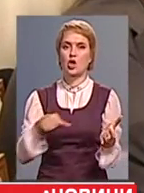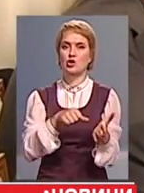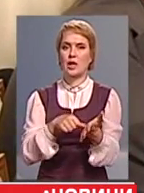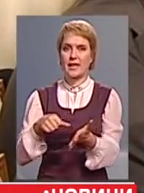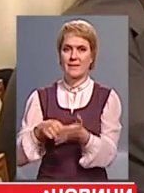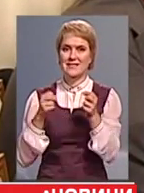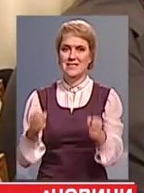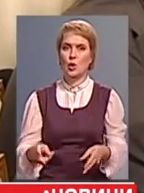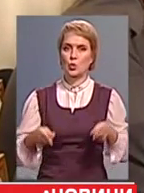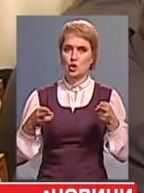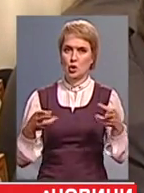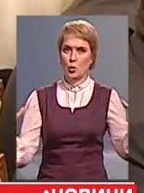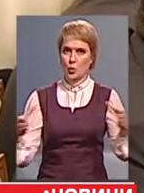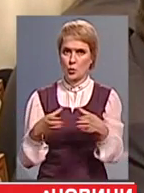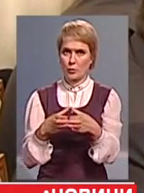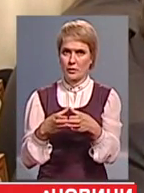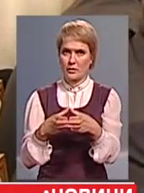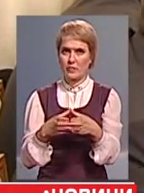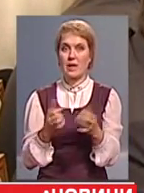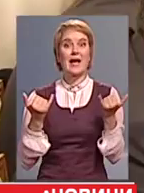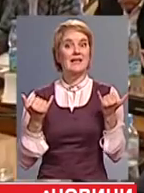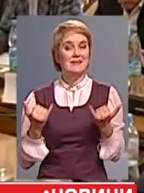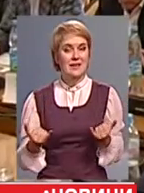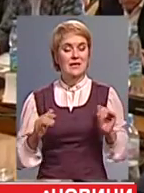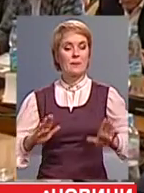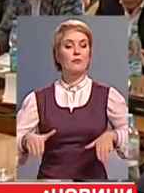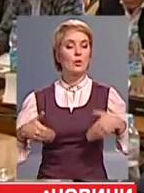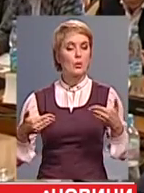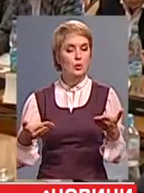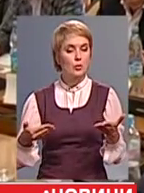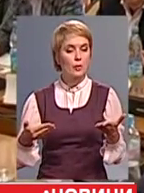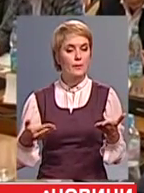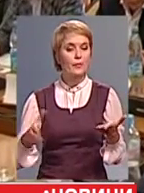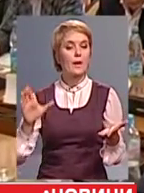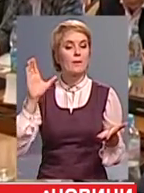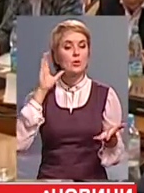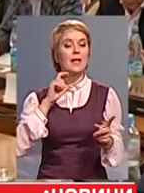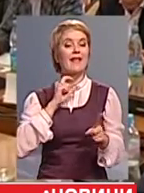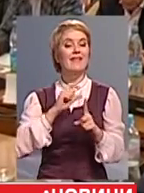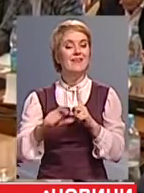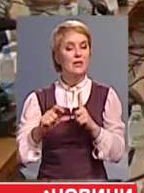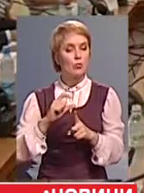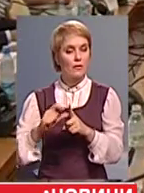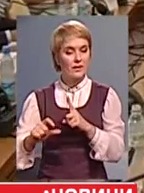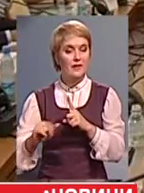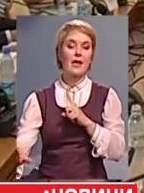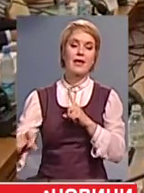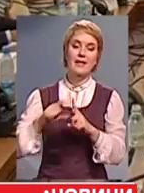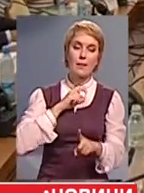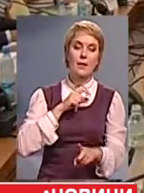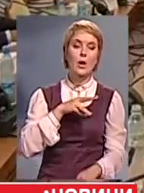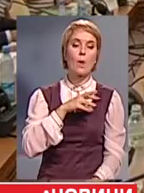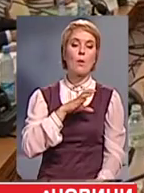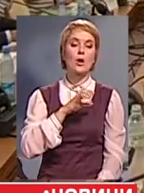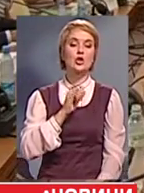групи. І те, що він має наразі, пропоную послухати зараз його відповідь і також репліку Ігоря